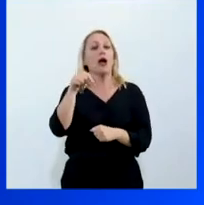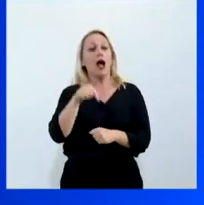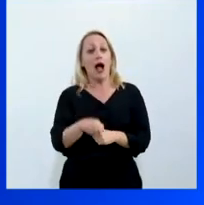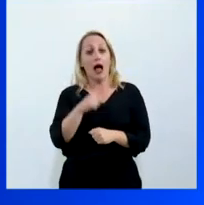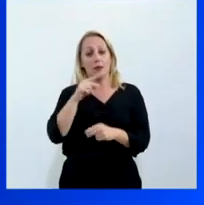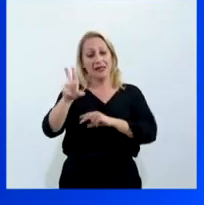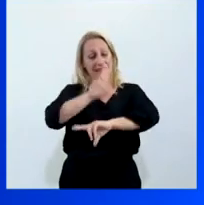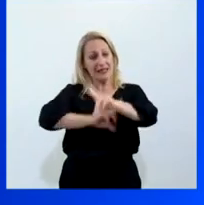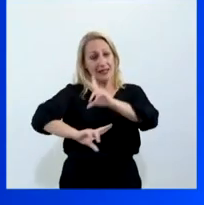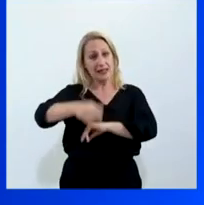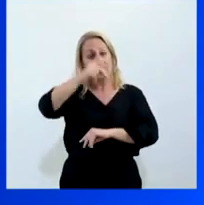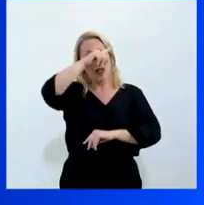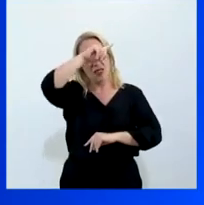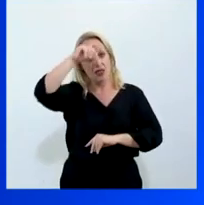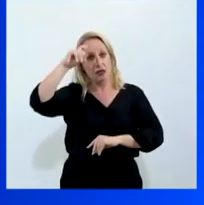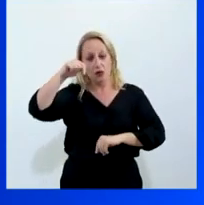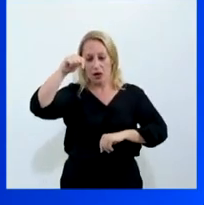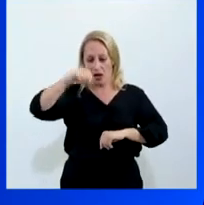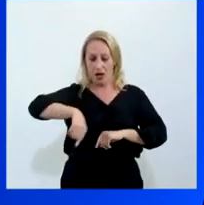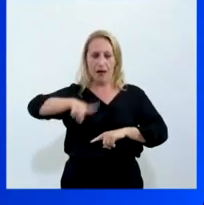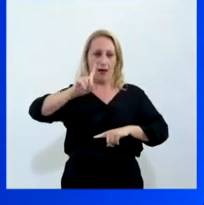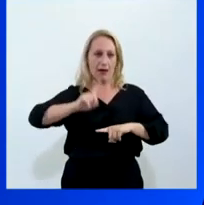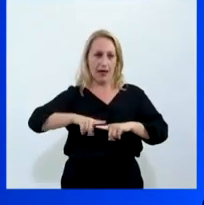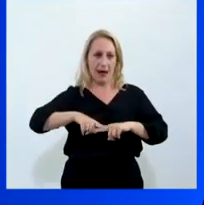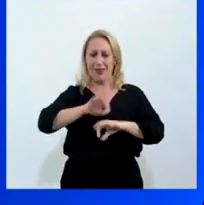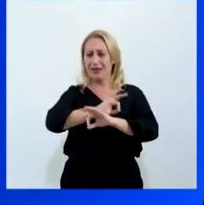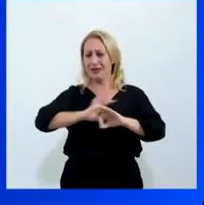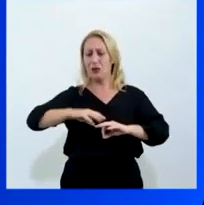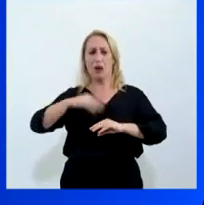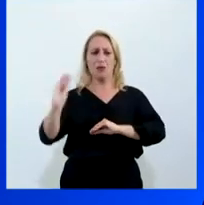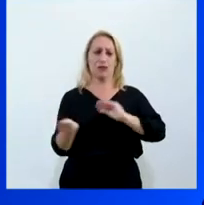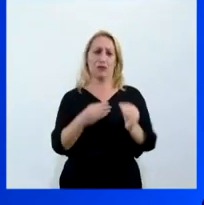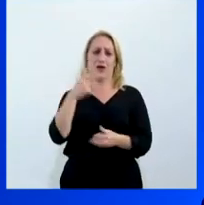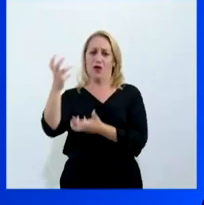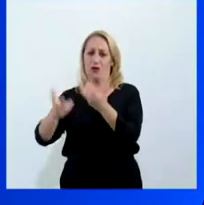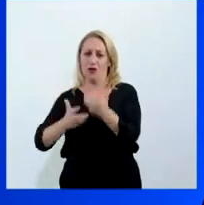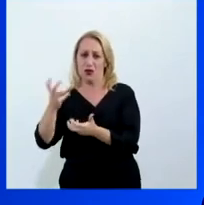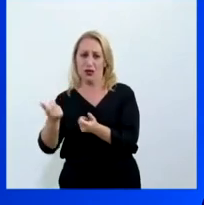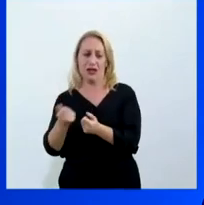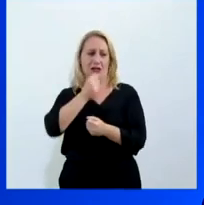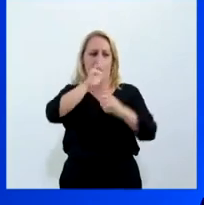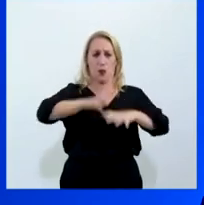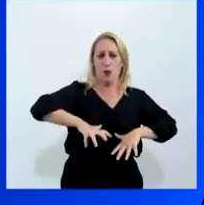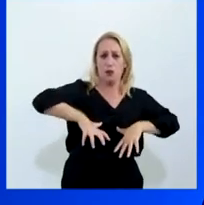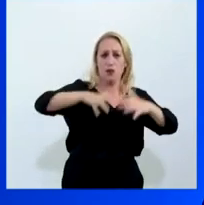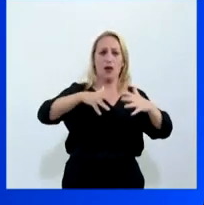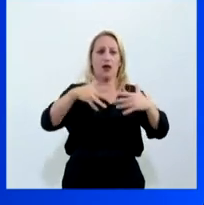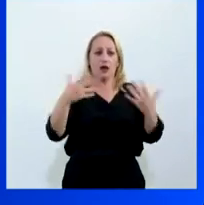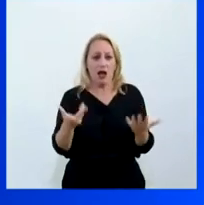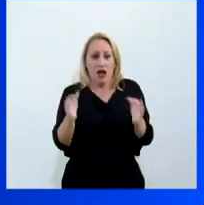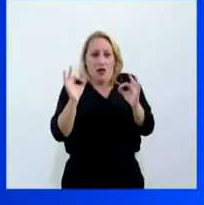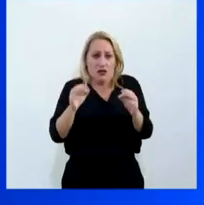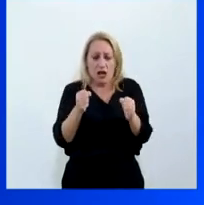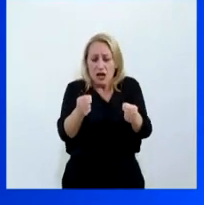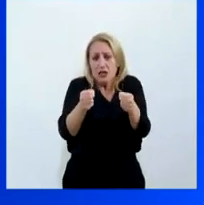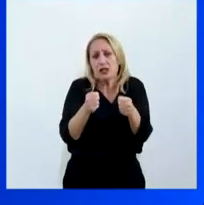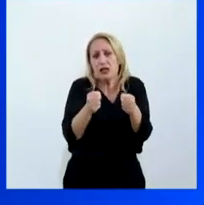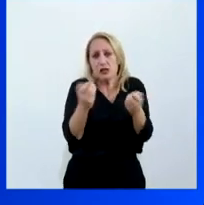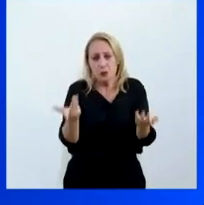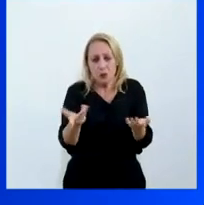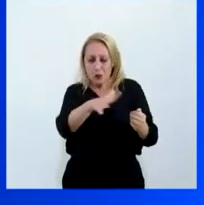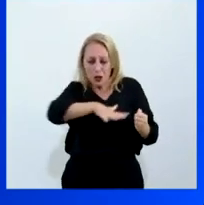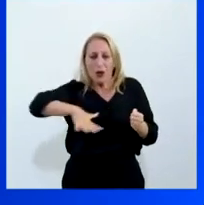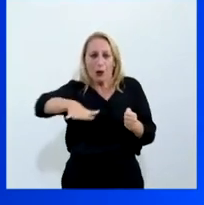χώρα η οποία θα αντιμετωπίζει φωτιές, αντιμετωπίζει πλημμύρες και ναι, αντιμετωπίζει και σεισμούς, είμαστε μια